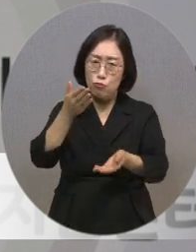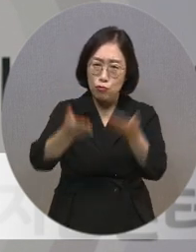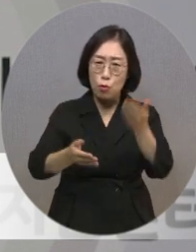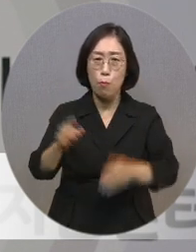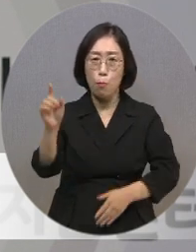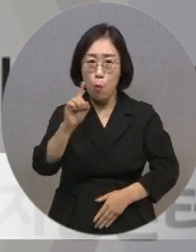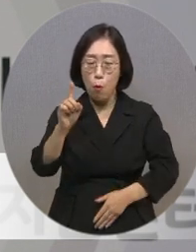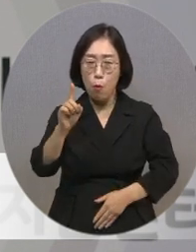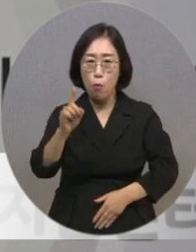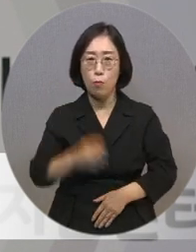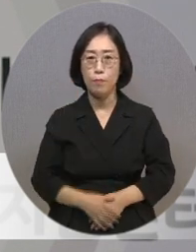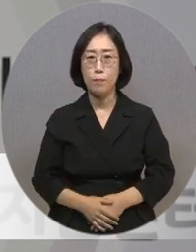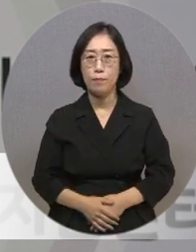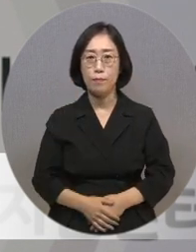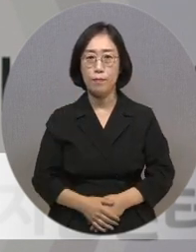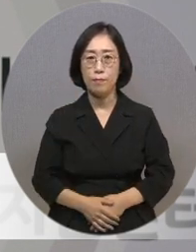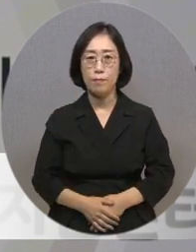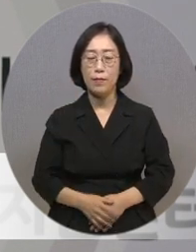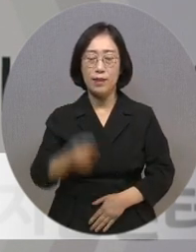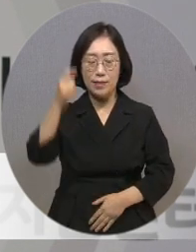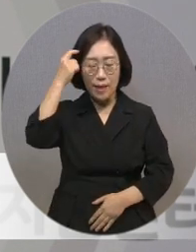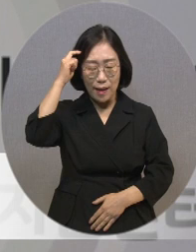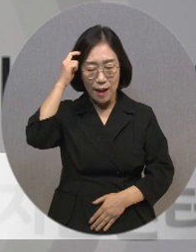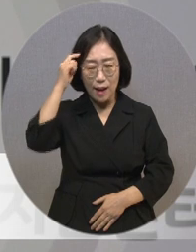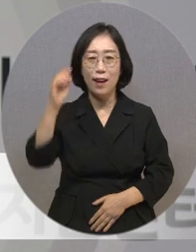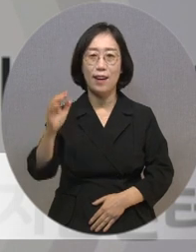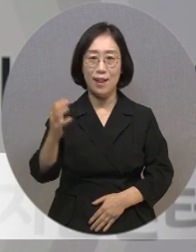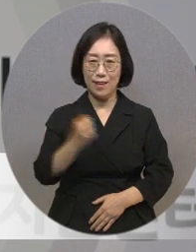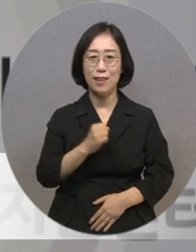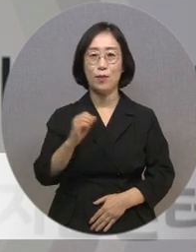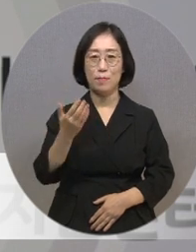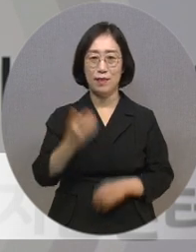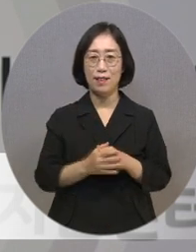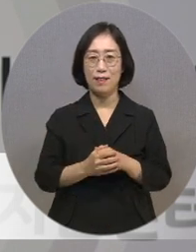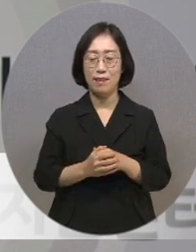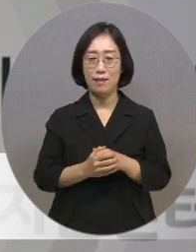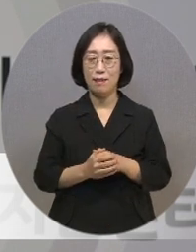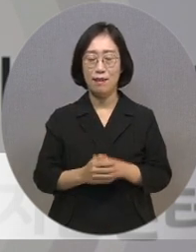그런 생각을 여지없이 갖게 됩니다. 앞으로도